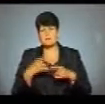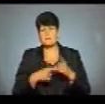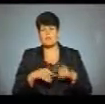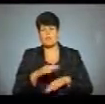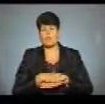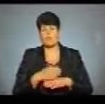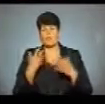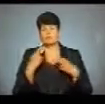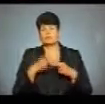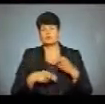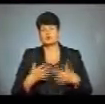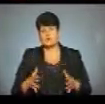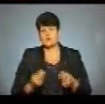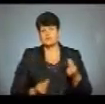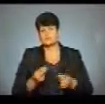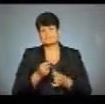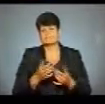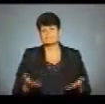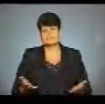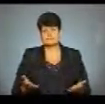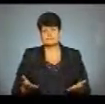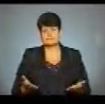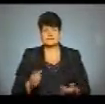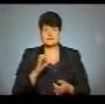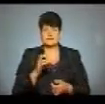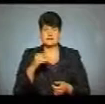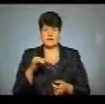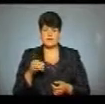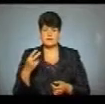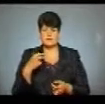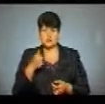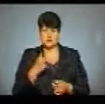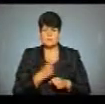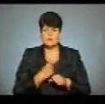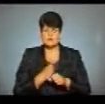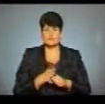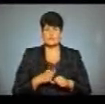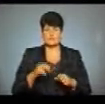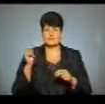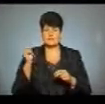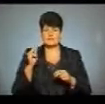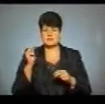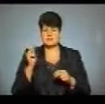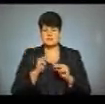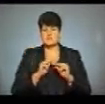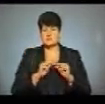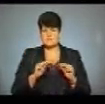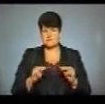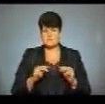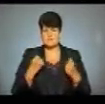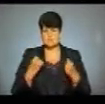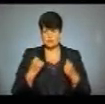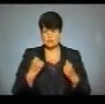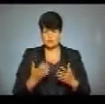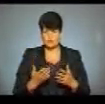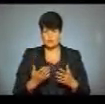а пограти не годин. Сергій Дрейко 20 років працює вчителем фізкультури у Підволочиській школі. Займаємося, у